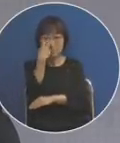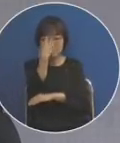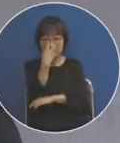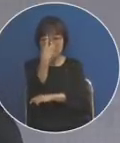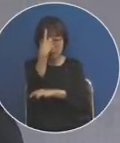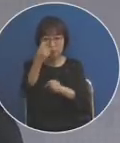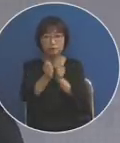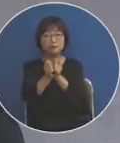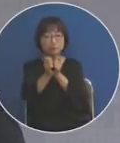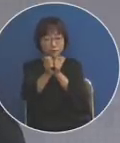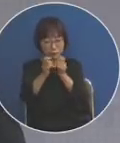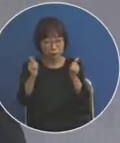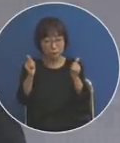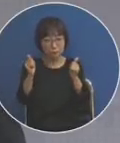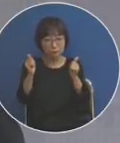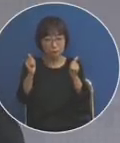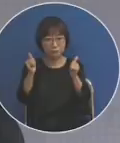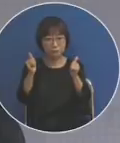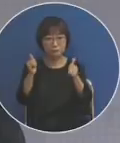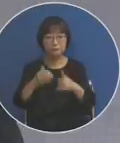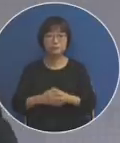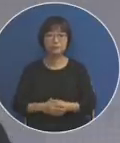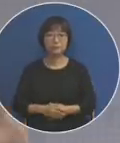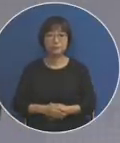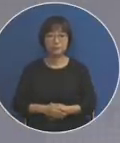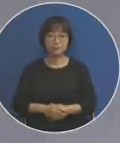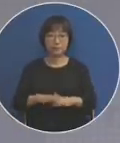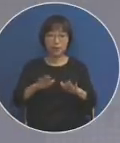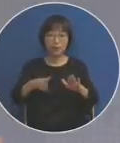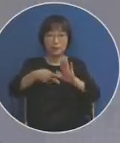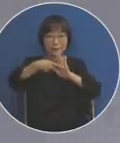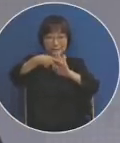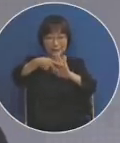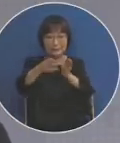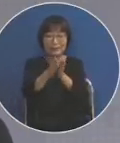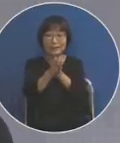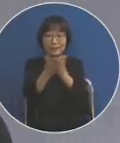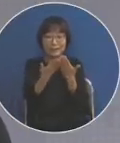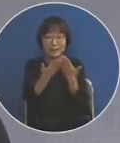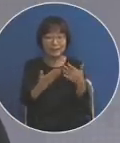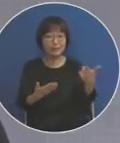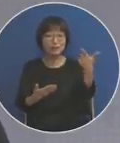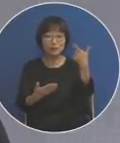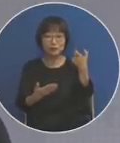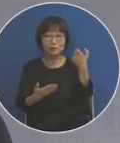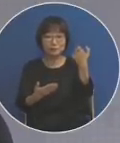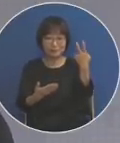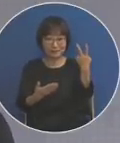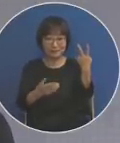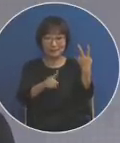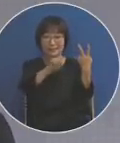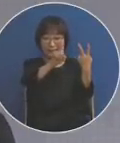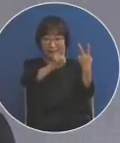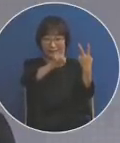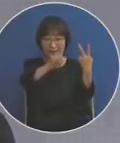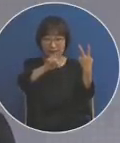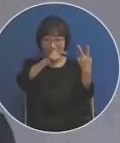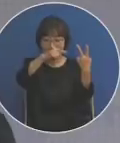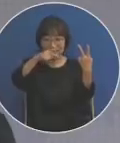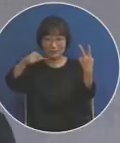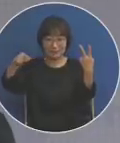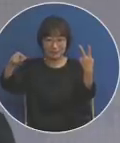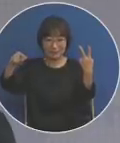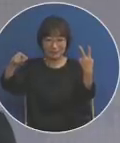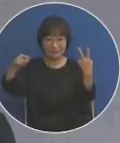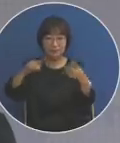commandment to become one. 그게 다 안 읽었습니다만은 62장 1절부터 나옵니다. And we're not going to read all of it, but it starts from Isaiah chapter 62,